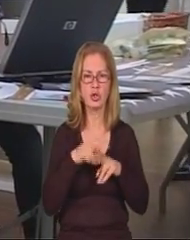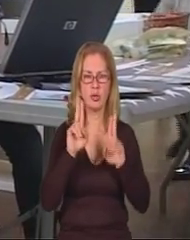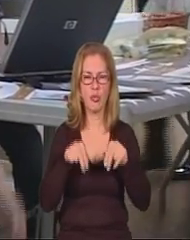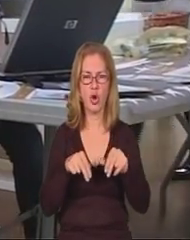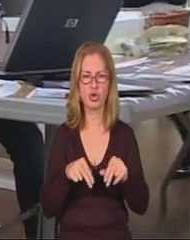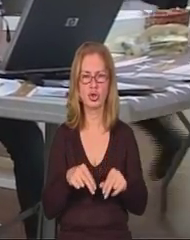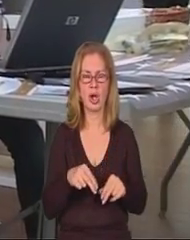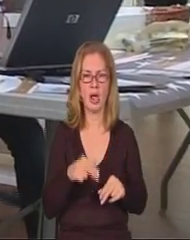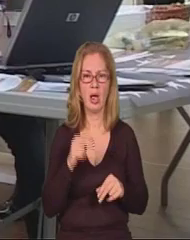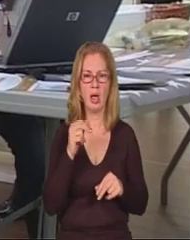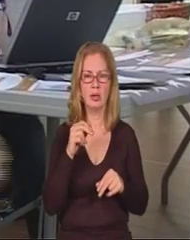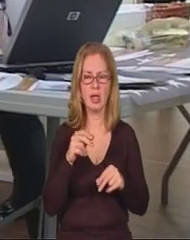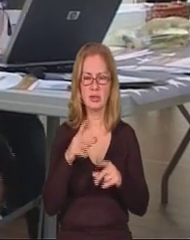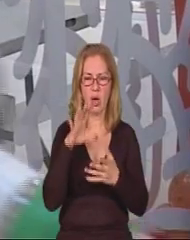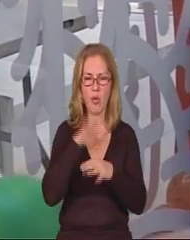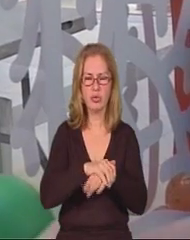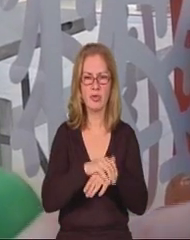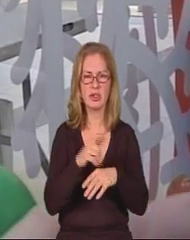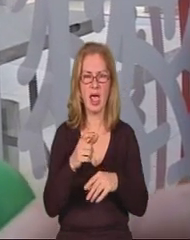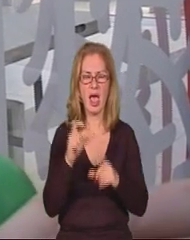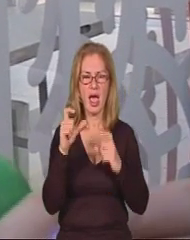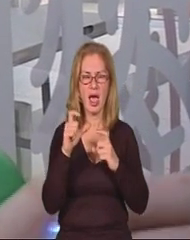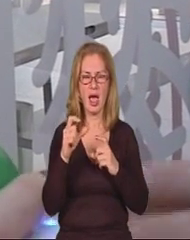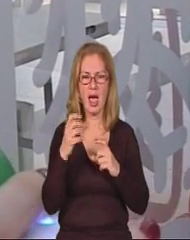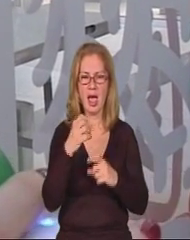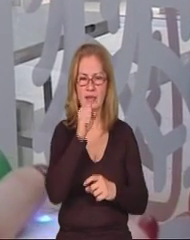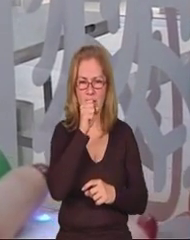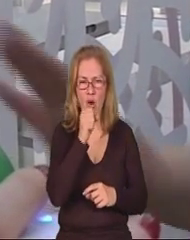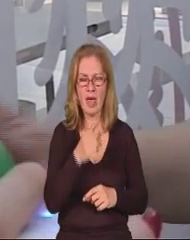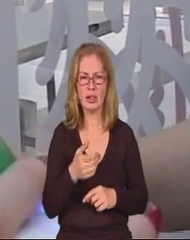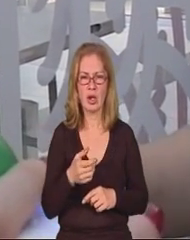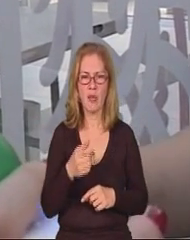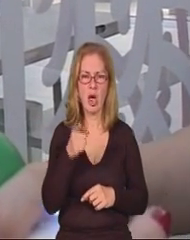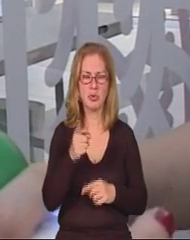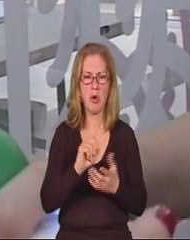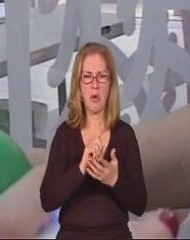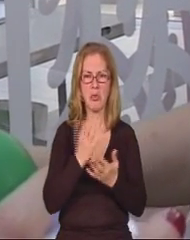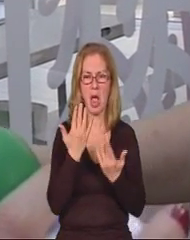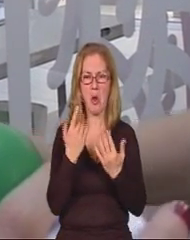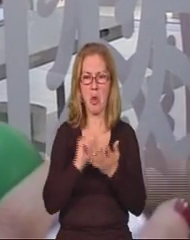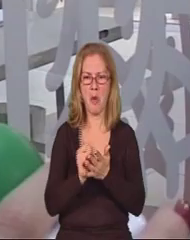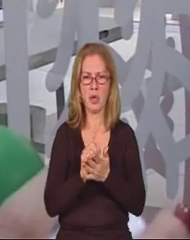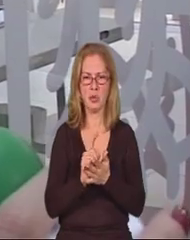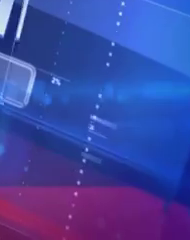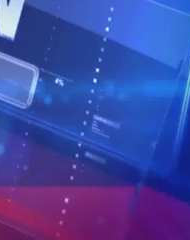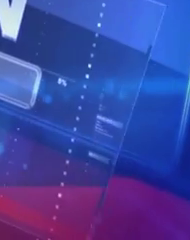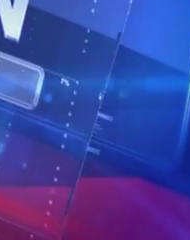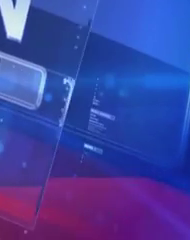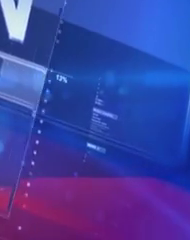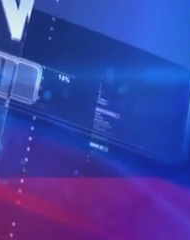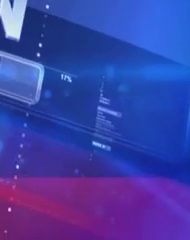može dijagnostikovati pregledom koji se zove spirometrija i koja je potpuno bezbolna, a pregled traje svega nekoliko minuta.